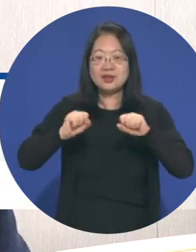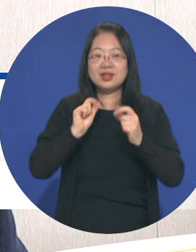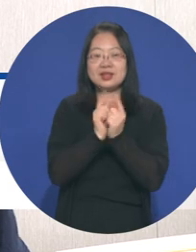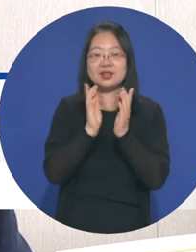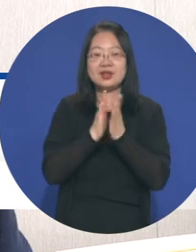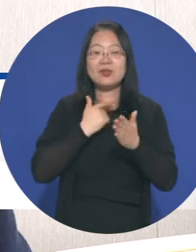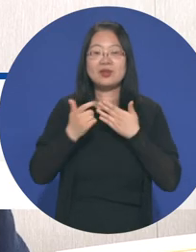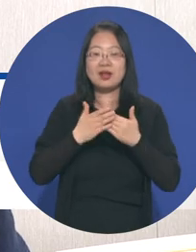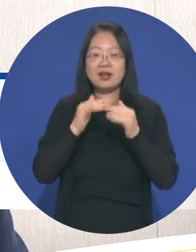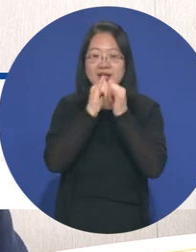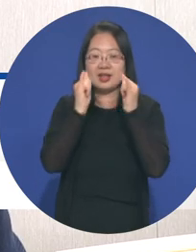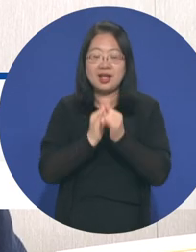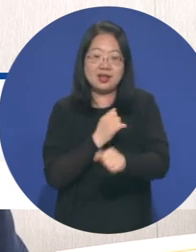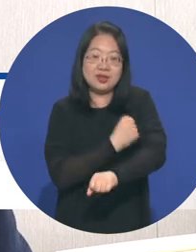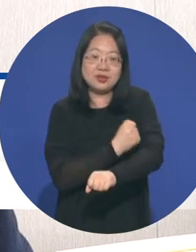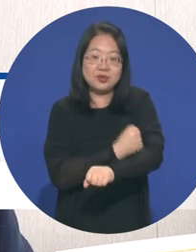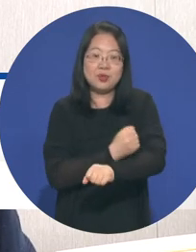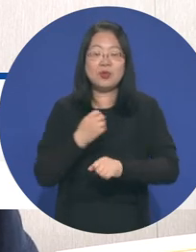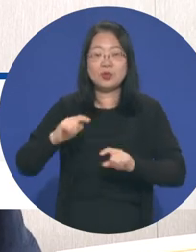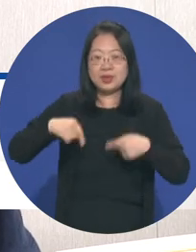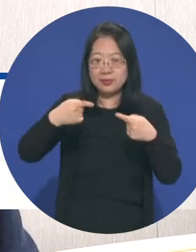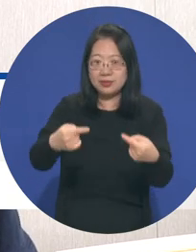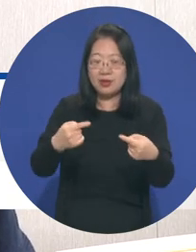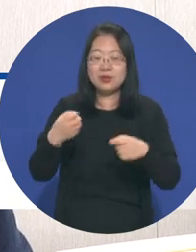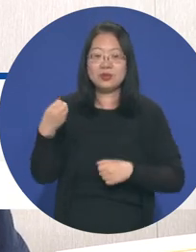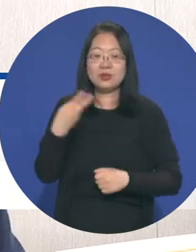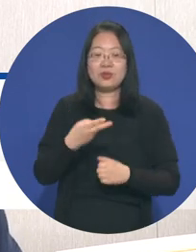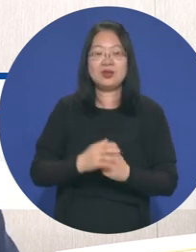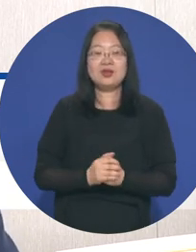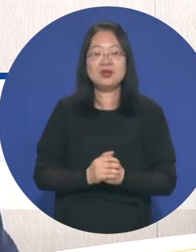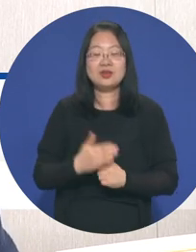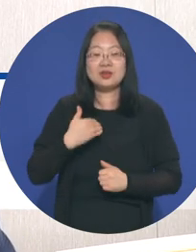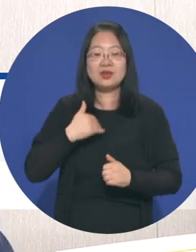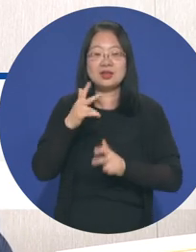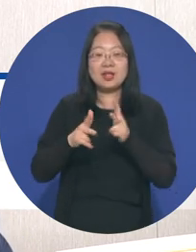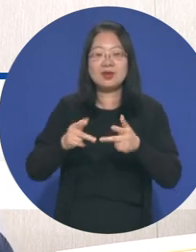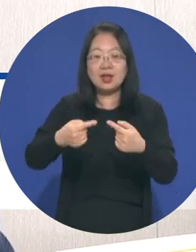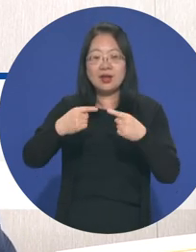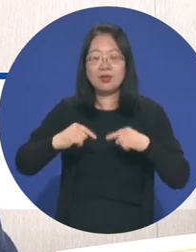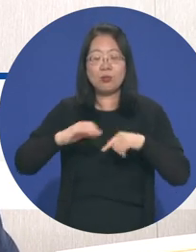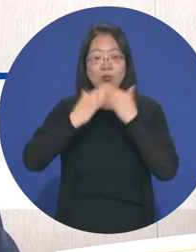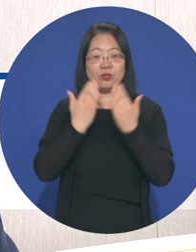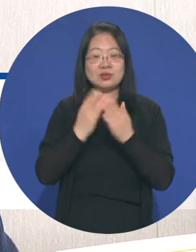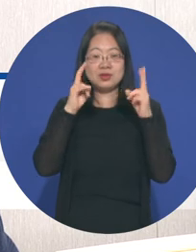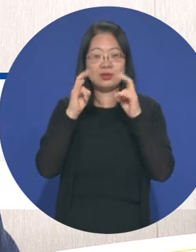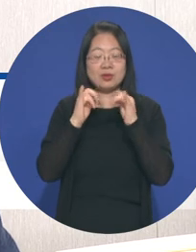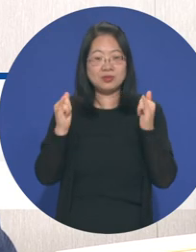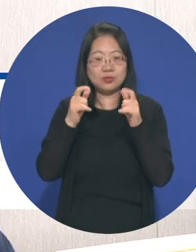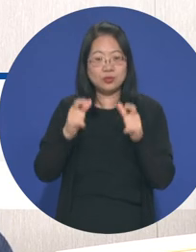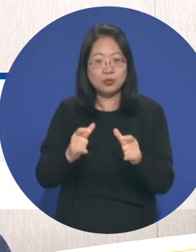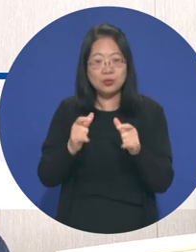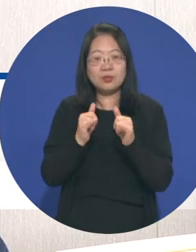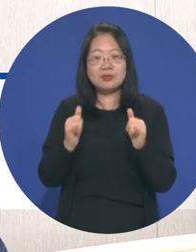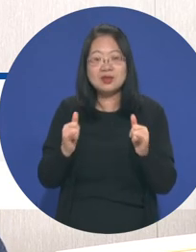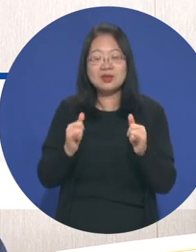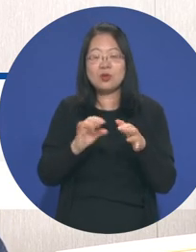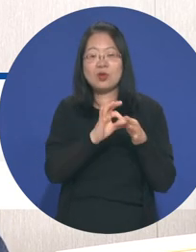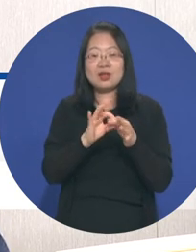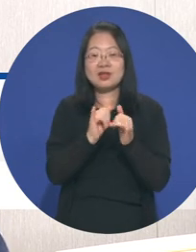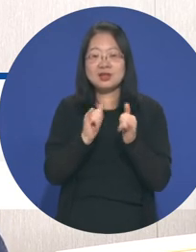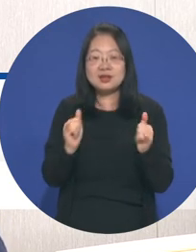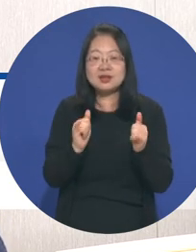활동들을 체험을 하면서 사회에 기여하고, 또 하나는 저희의 사업에 참여하는 모든